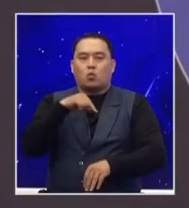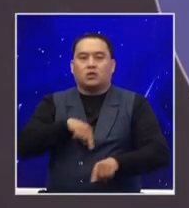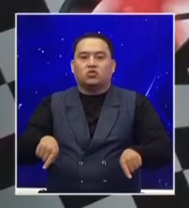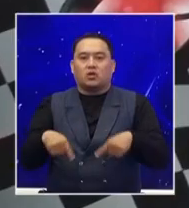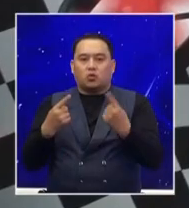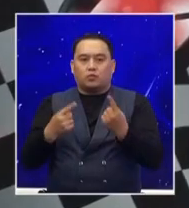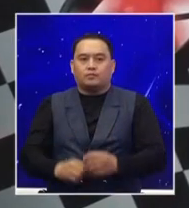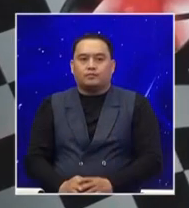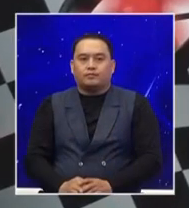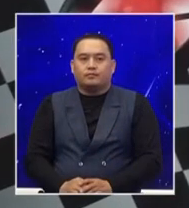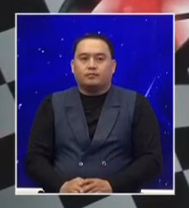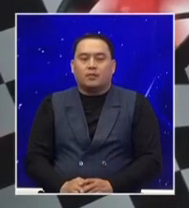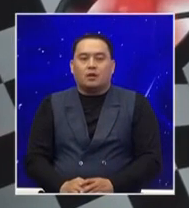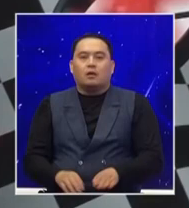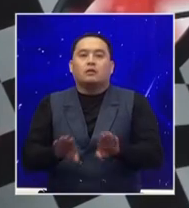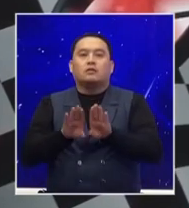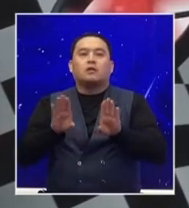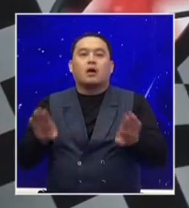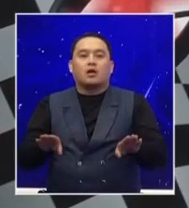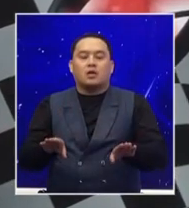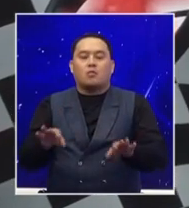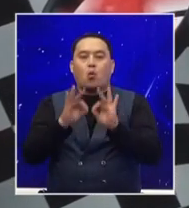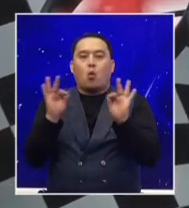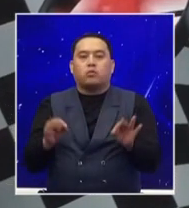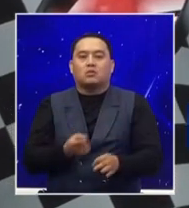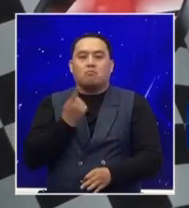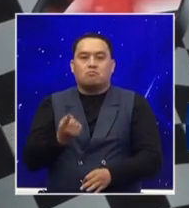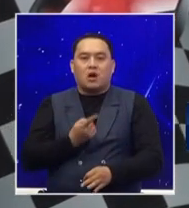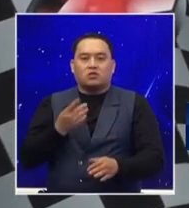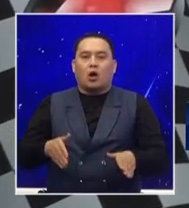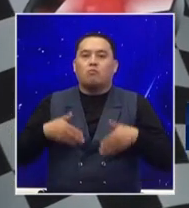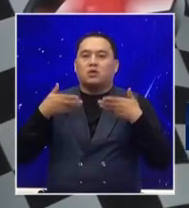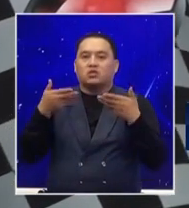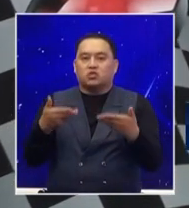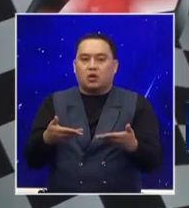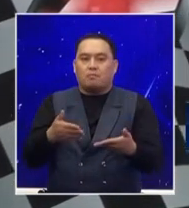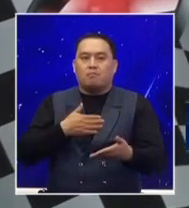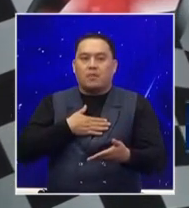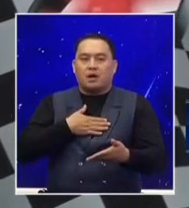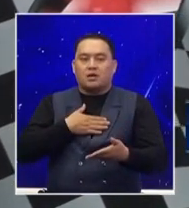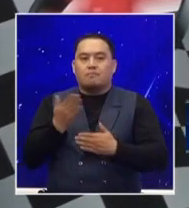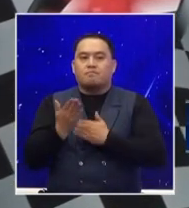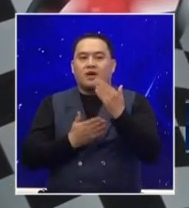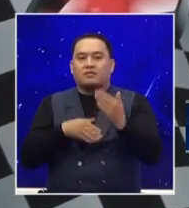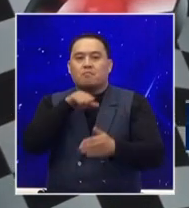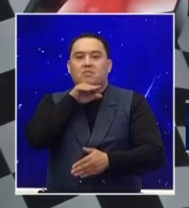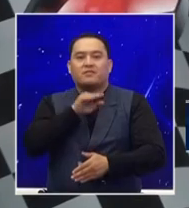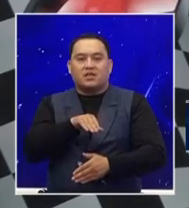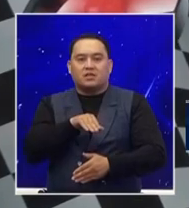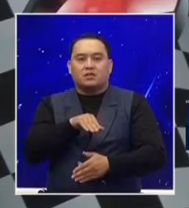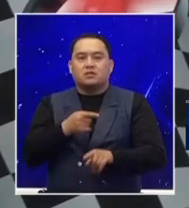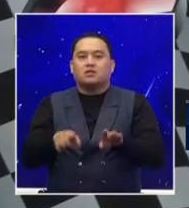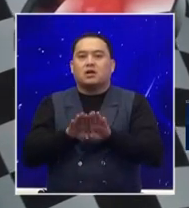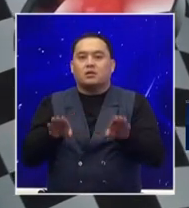Жангру. Таким образом, мы будем продвигать мастерство обращения летательными аппаратами, повышать их профессионализм за